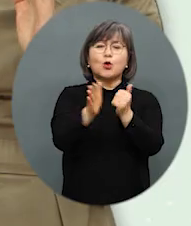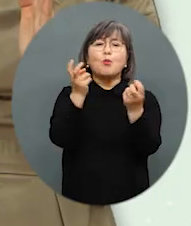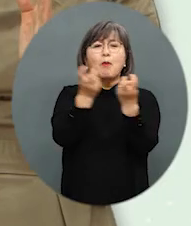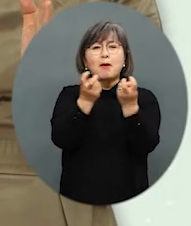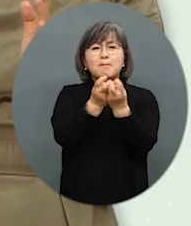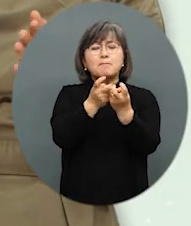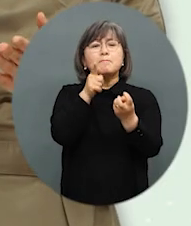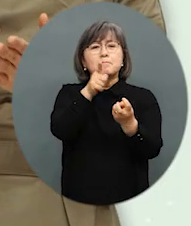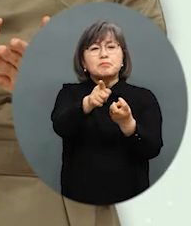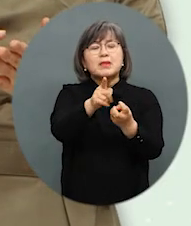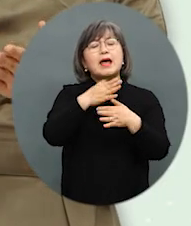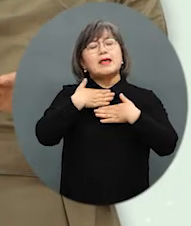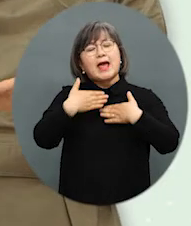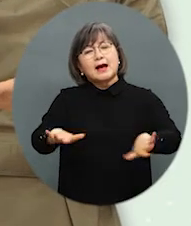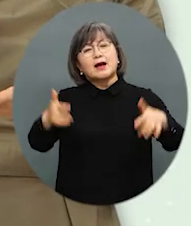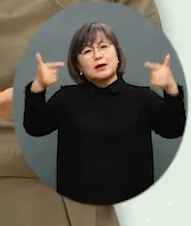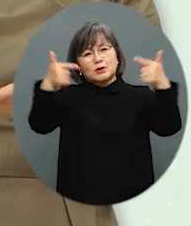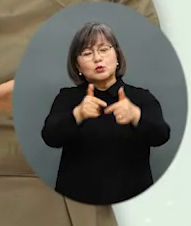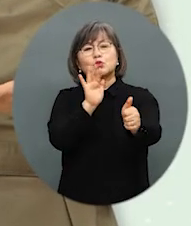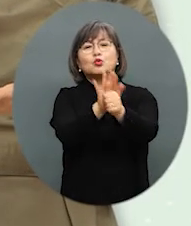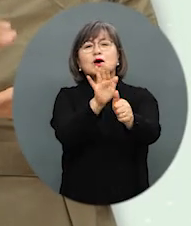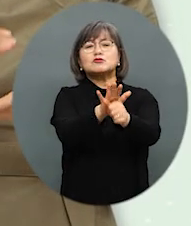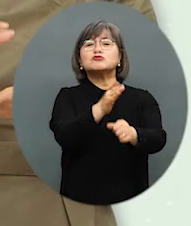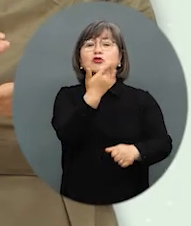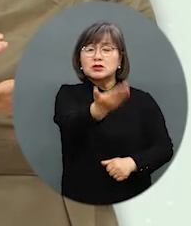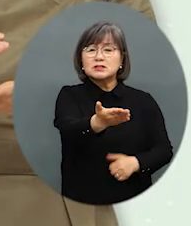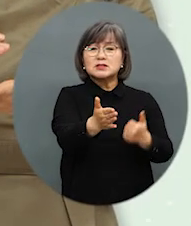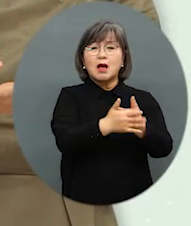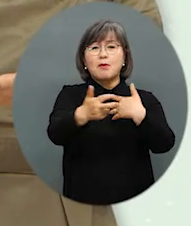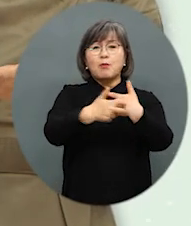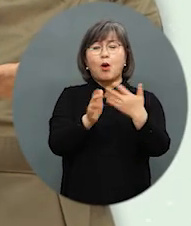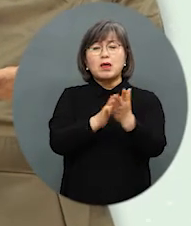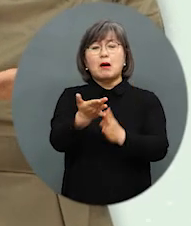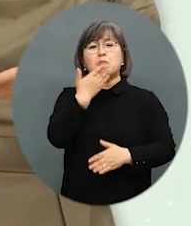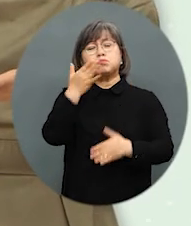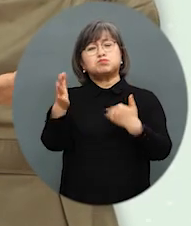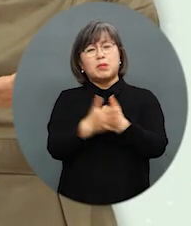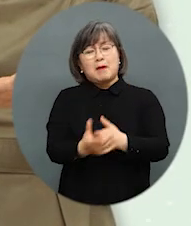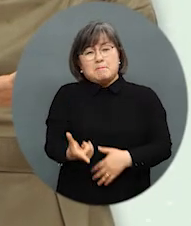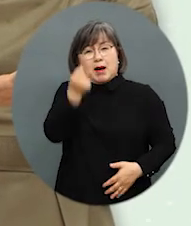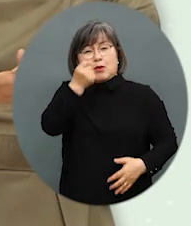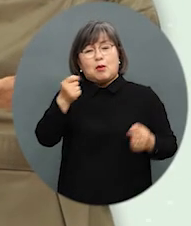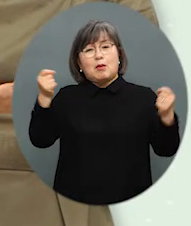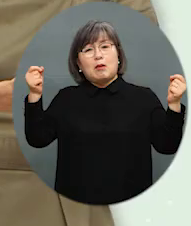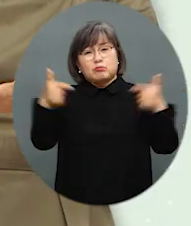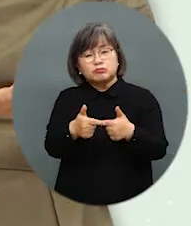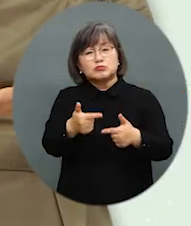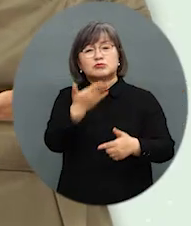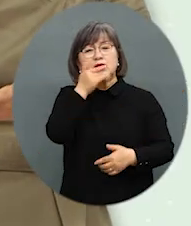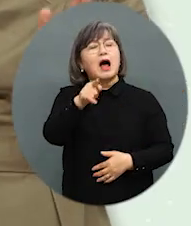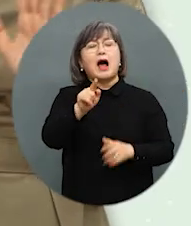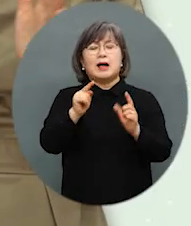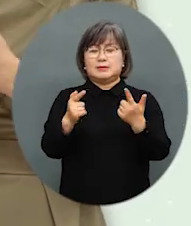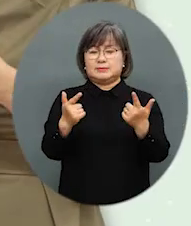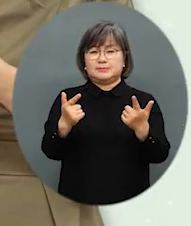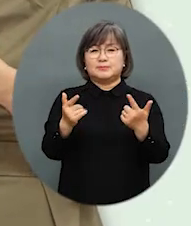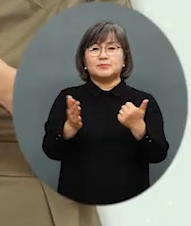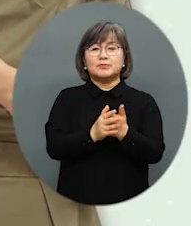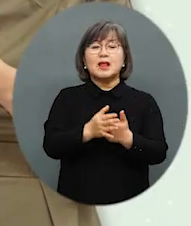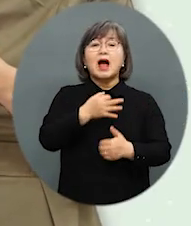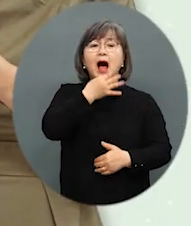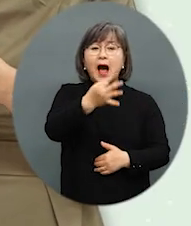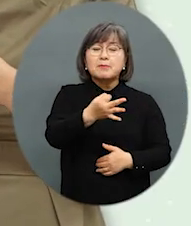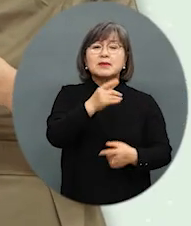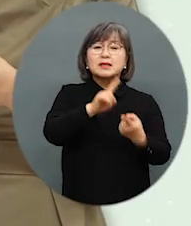병원에서는 치료의 방향을 감기의 증상을 약하게 만드는 것이 목표이지 병원 약을 처방받아서 먹고 바로 좋아지는 것이 감기가